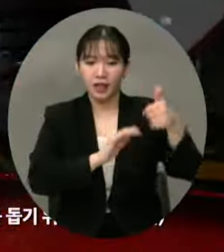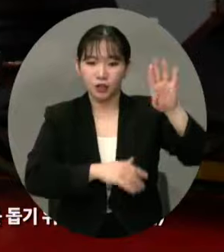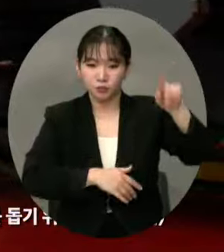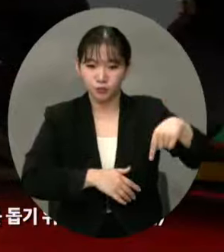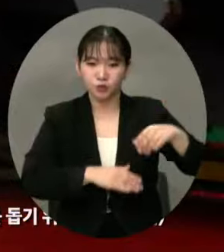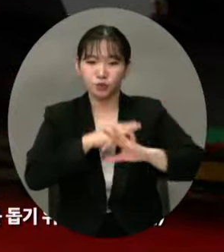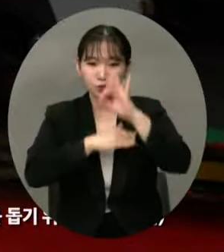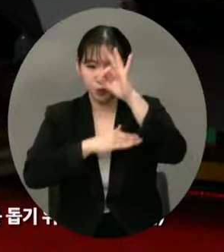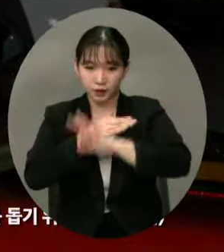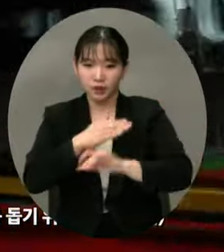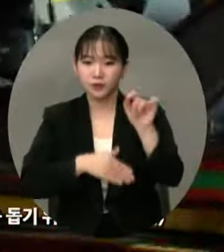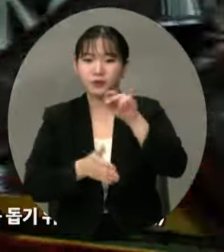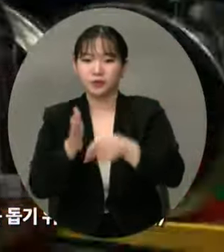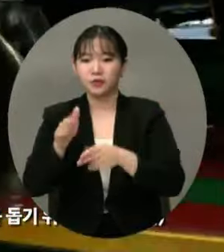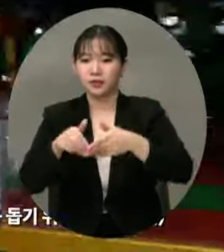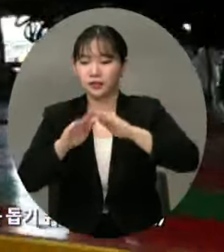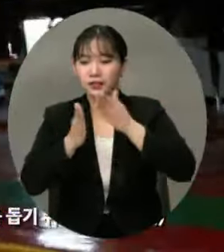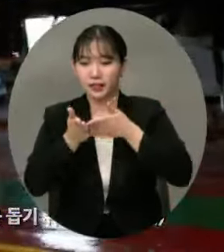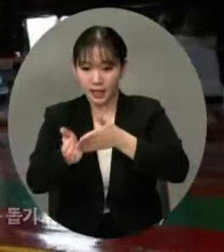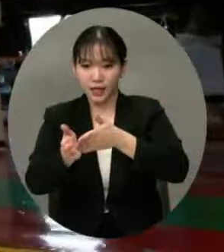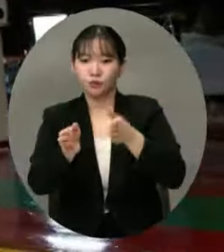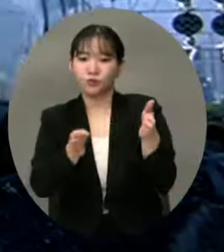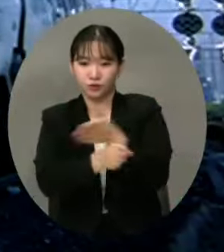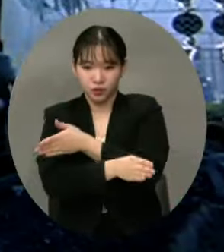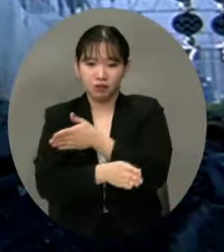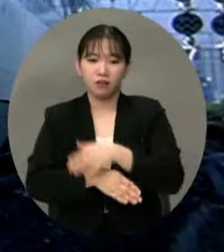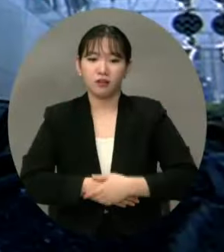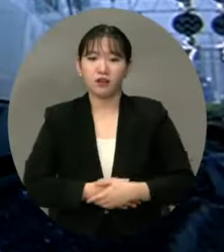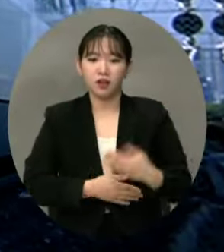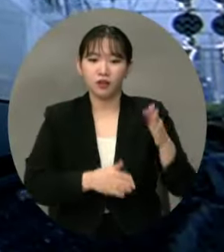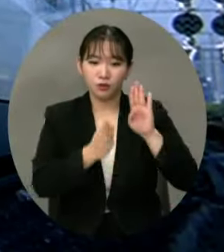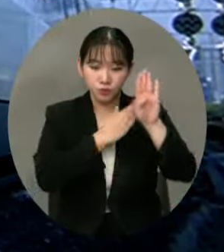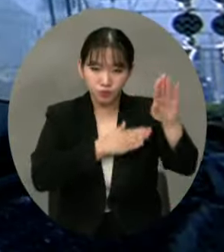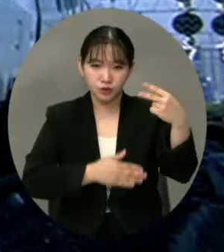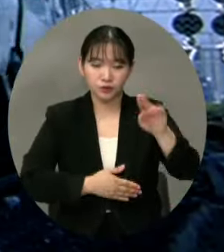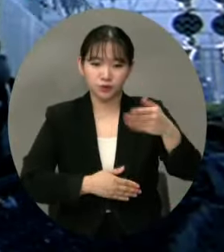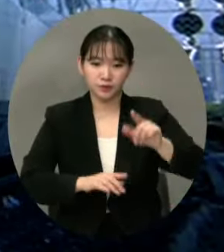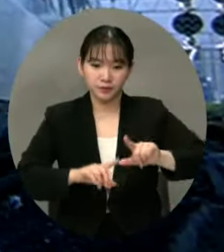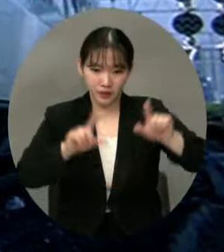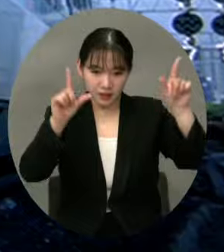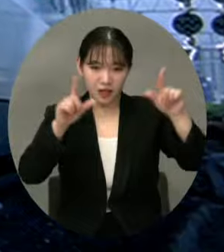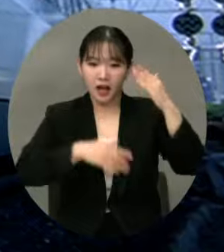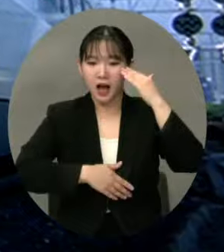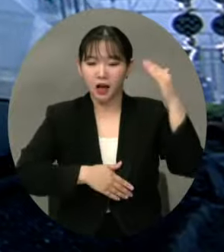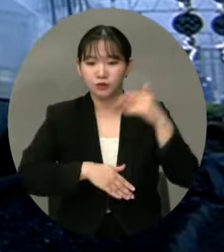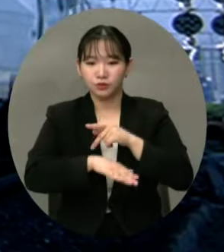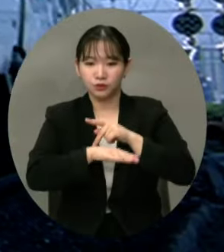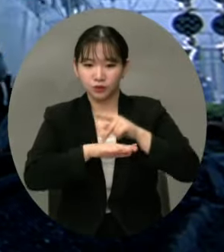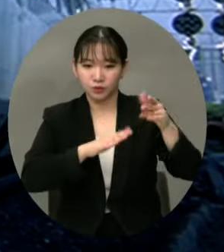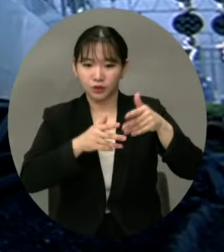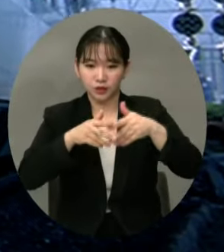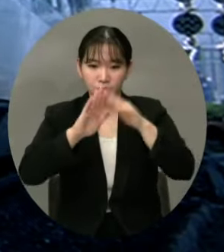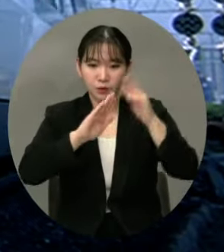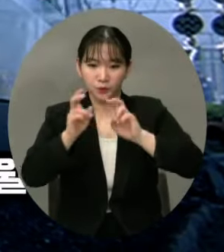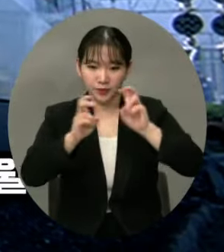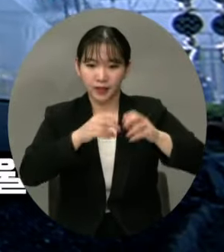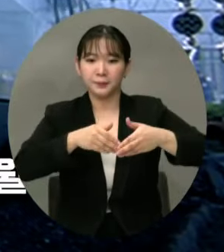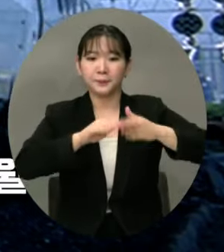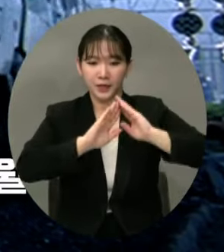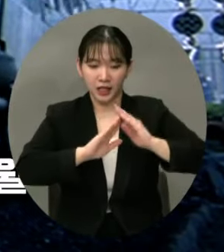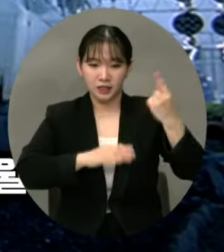경부 및 동서고속철도 건설이 제시되면서부터인데요. 이 이후 1991년 한국고속철도건설공단이